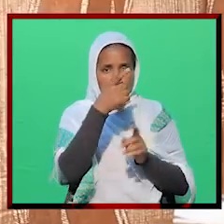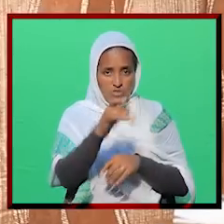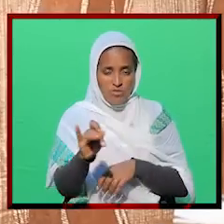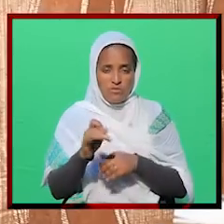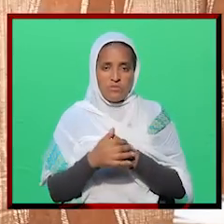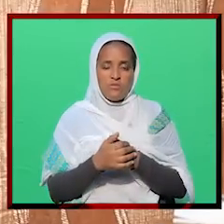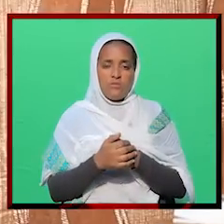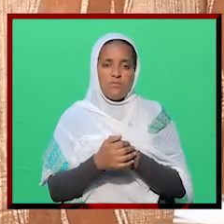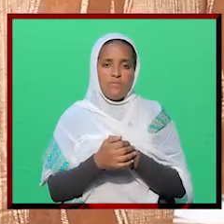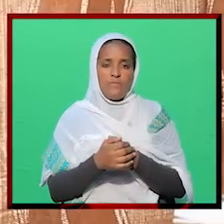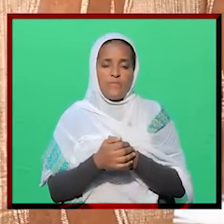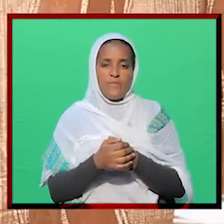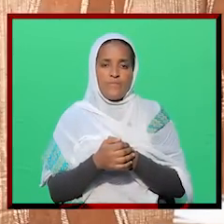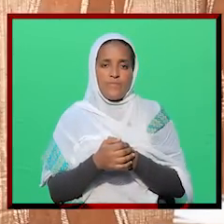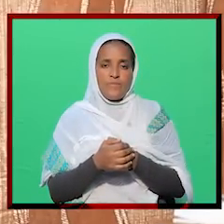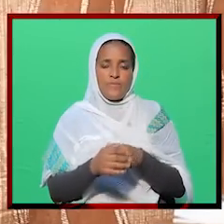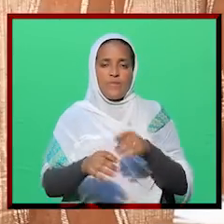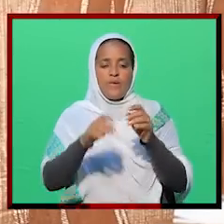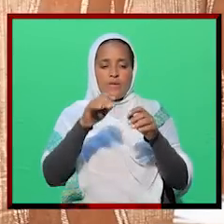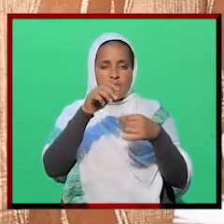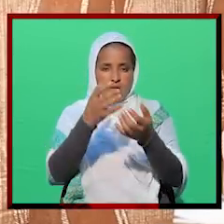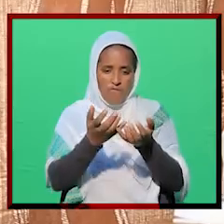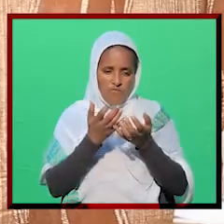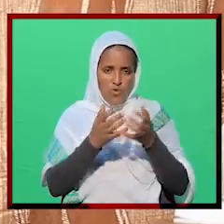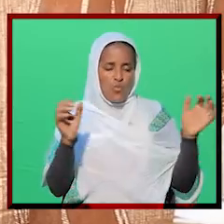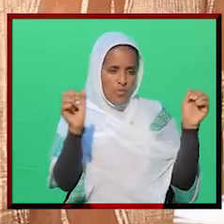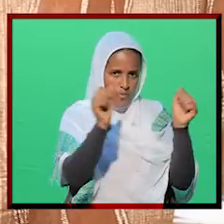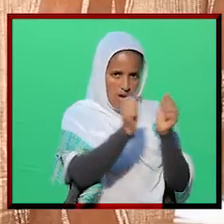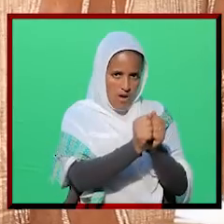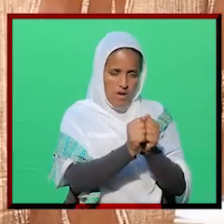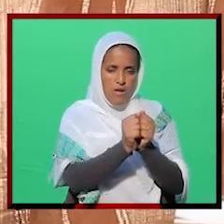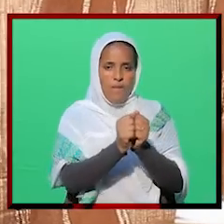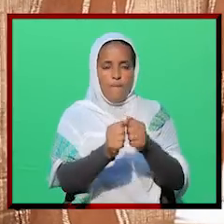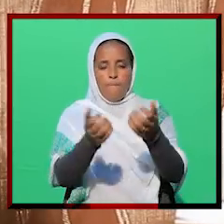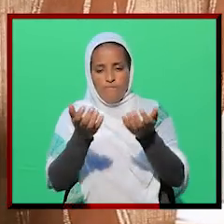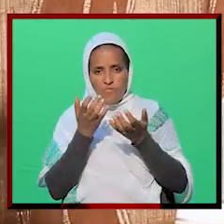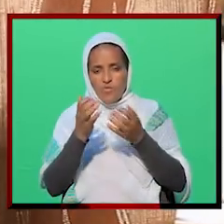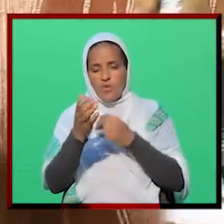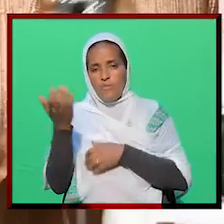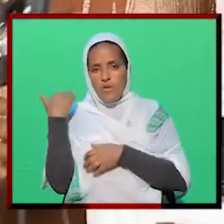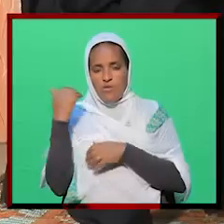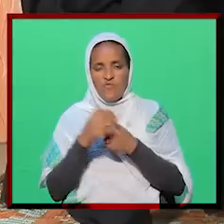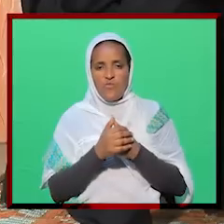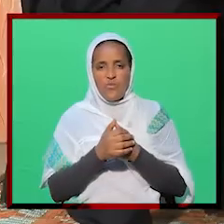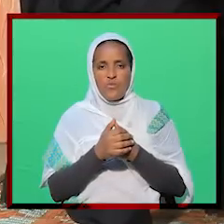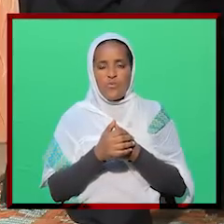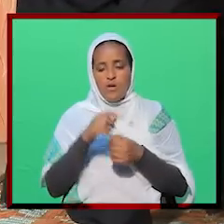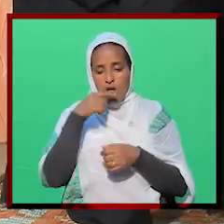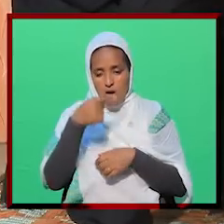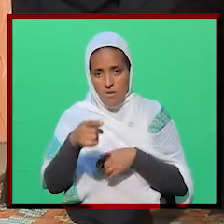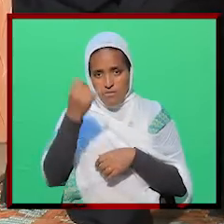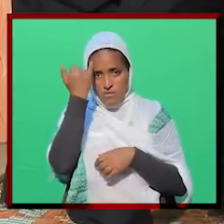ያላቸው አንድነትና ልዩነት ምንድነው የሚመስለው በሚለው ጉዳይ ላይ መጋቢያ ሃይማኖት ሐሳብ ይሰጡናል።